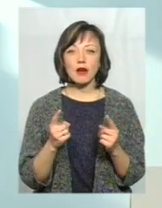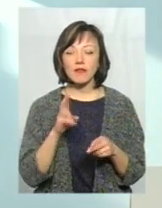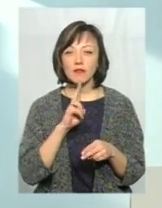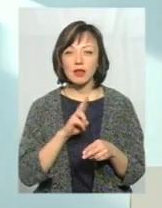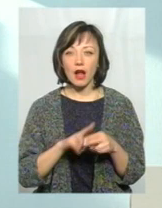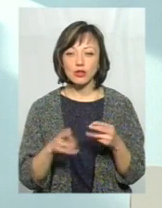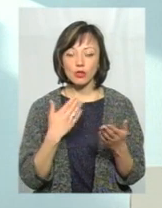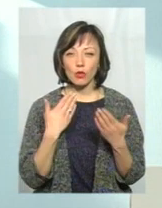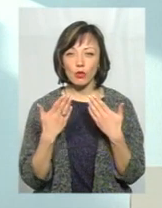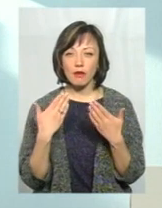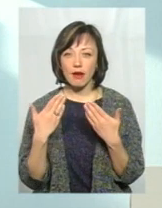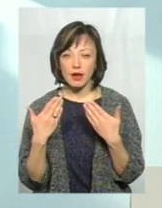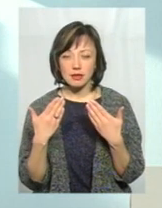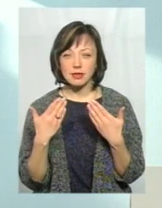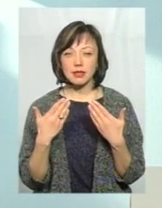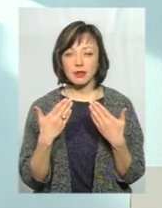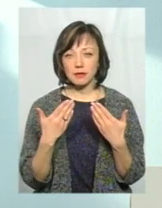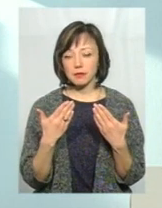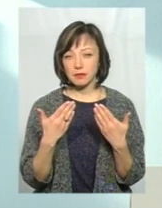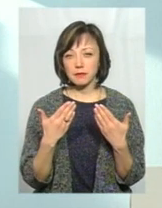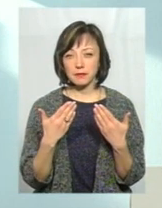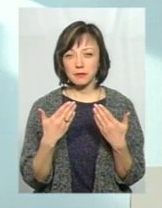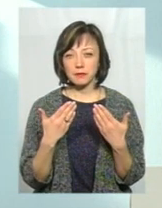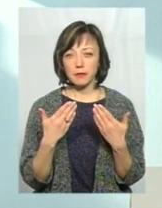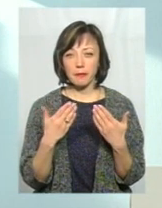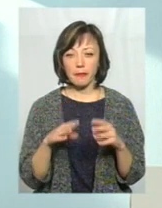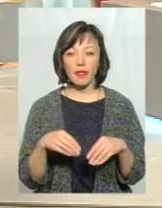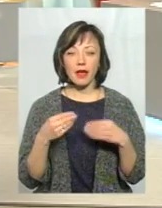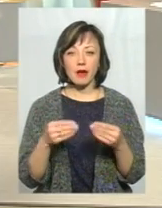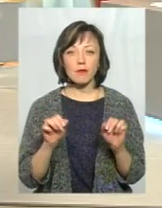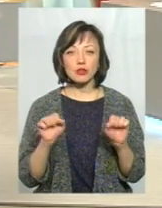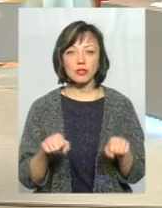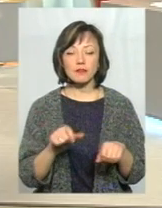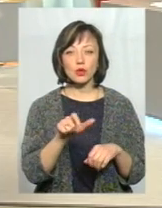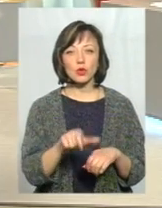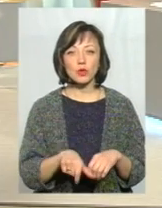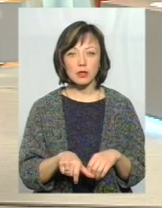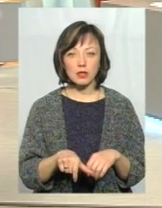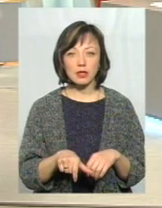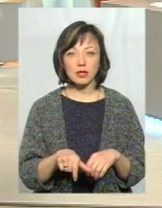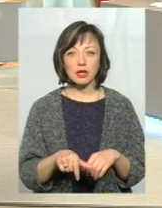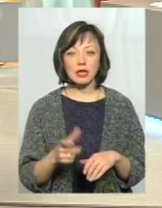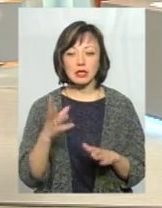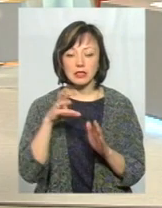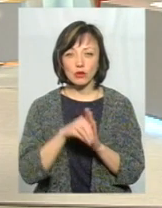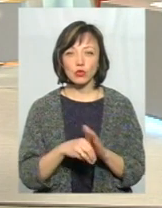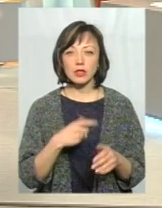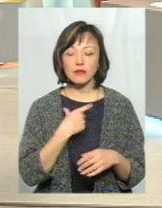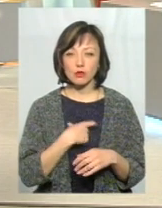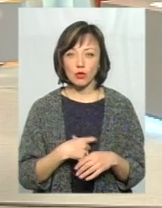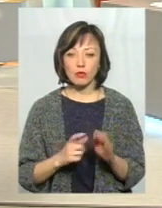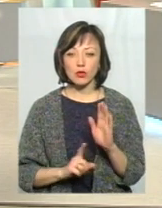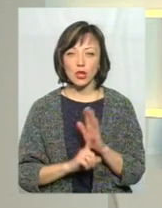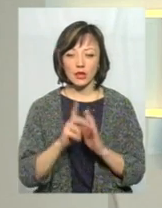втрачення комунікацій, воно, дає ту можливість людині зануритися в собі,